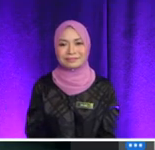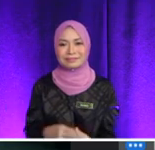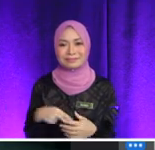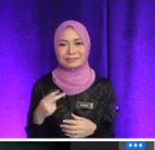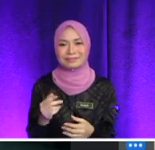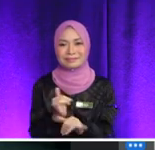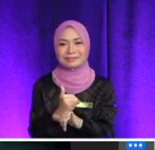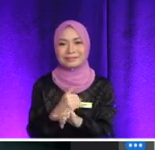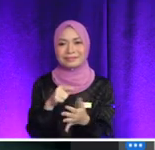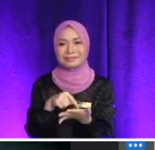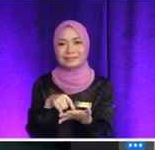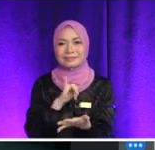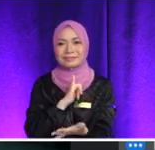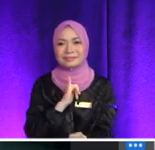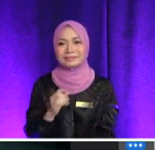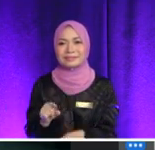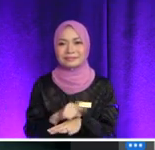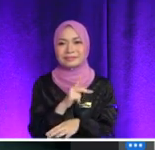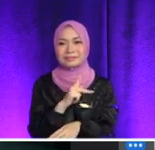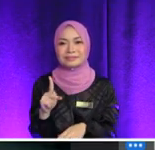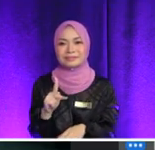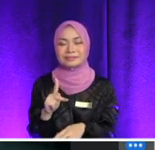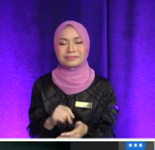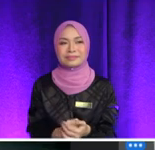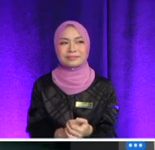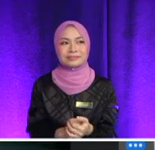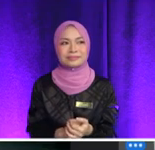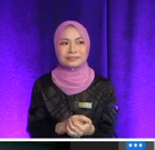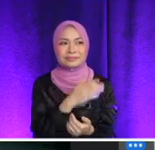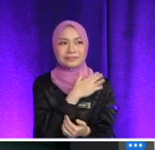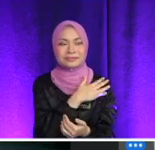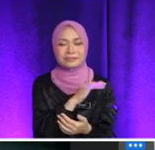saya menggunakan unsur seni yaitu